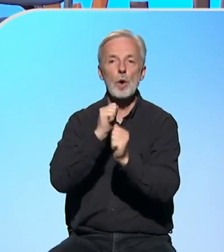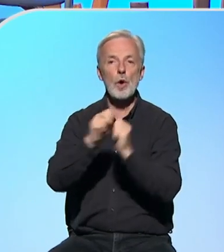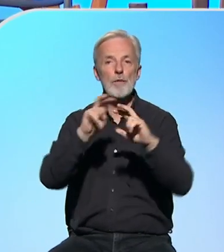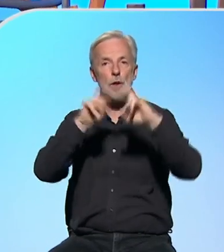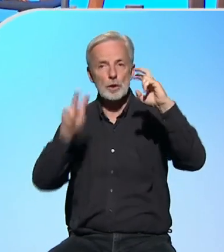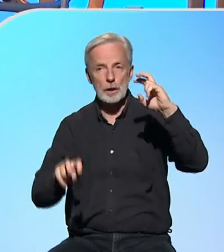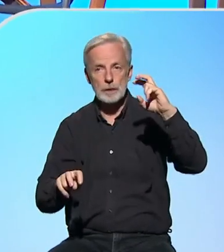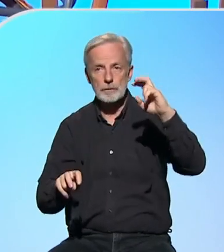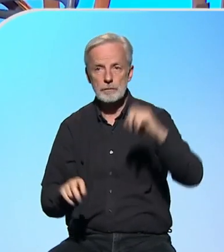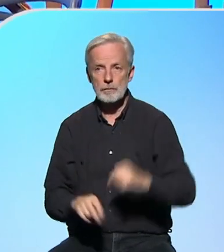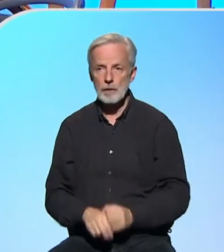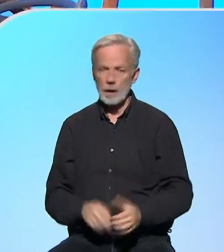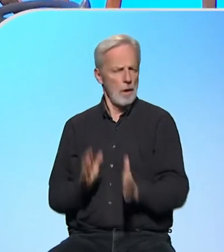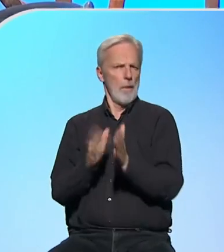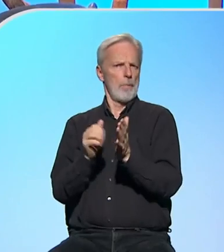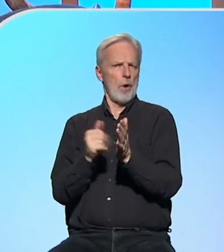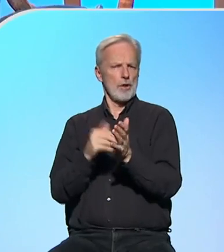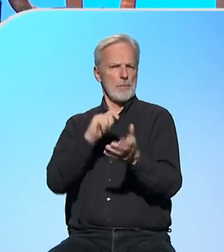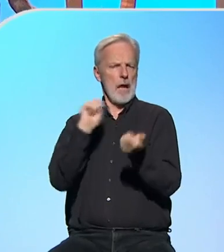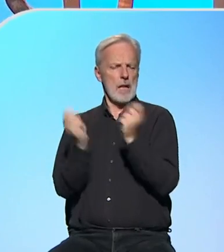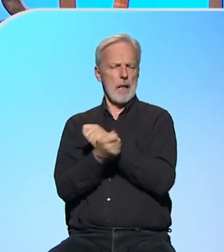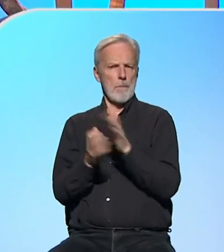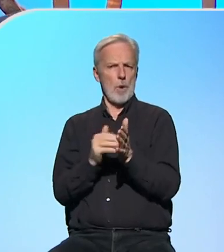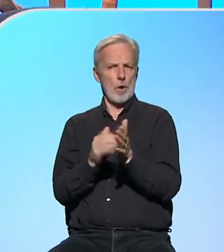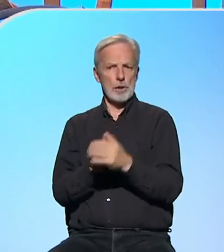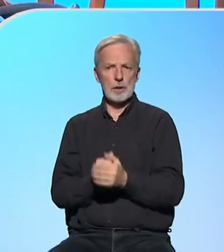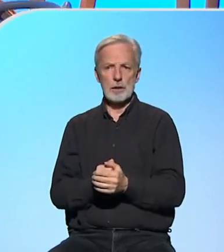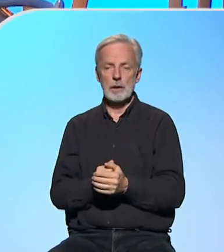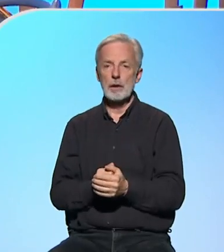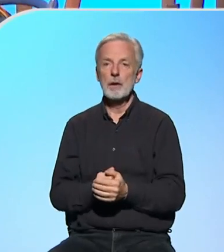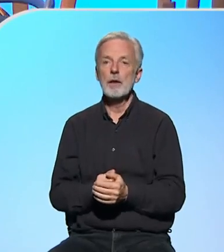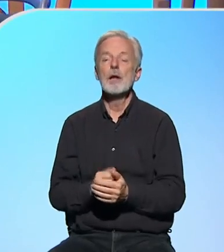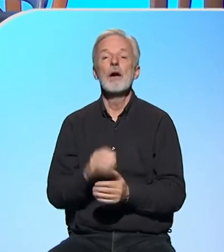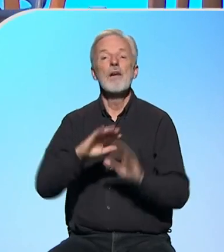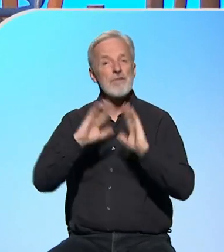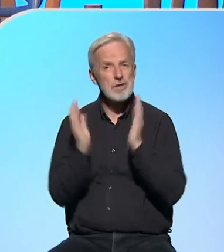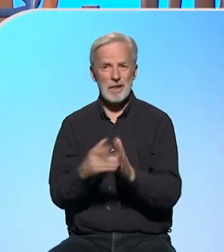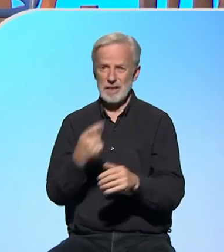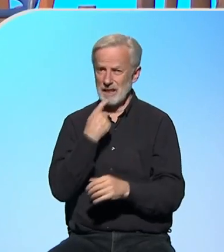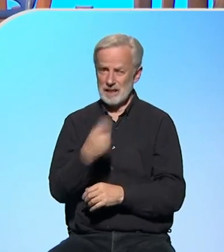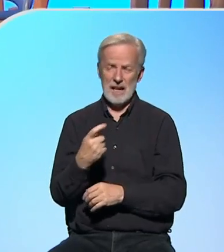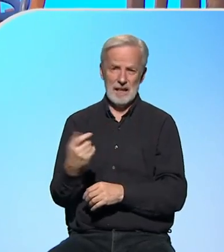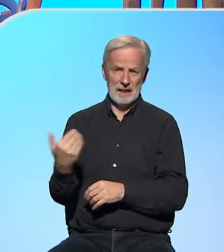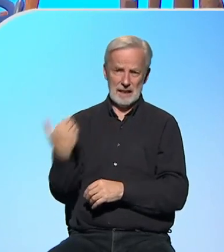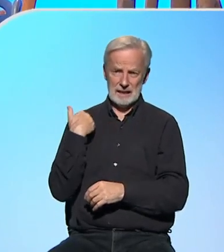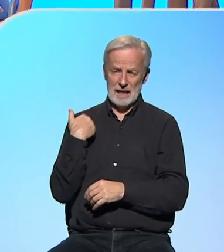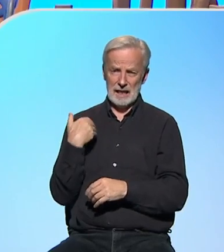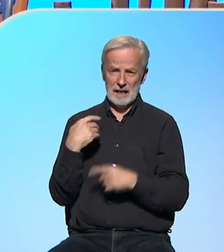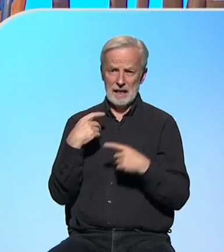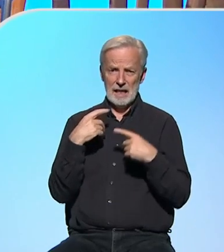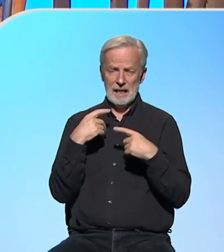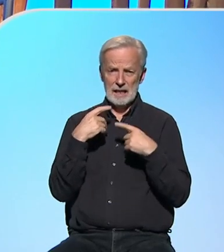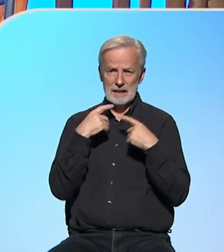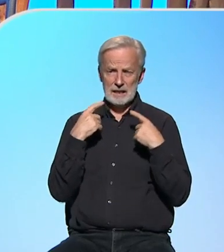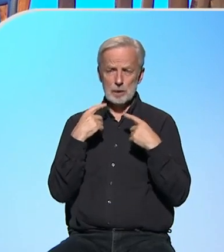ty banky? Proč to nenechali tak, jak se nám to líbilo? Všichni by to preferovali podle toho staršího, no, samozřejmě jako kromě bank. A věc je ta, že v posledních